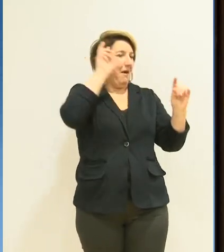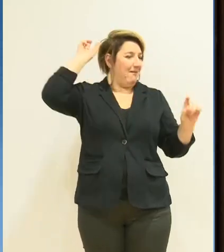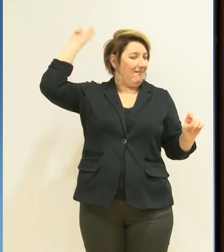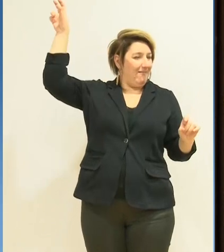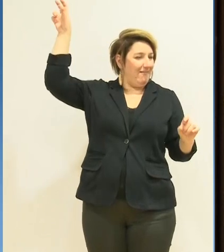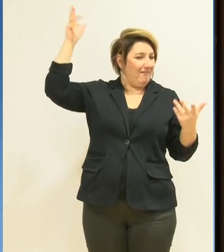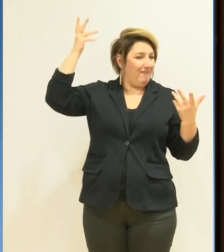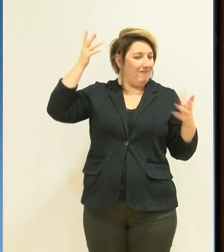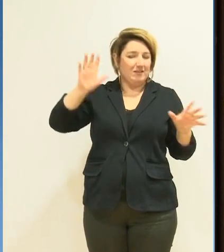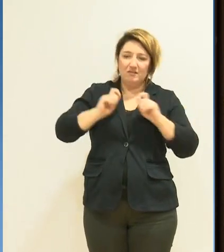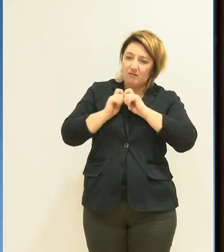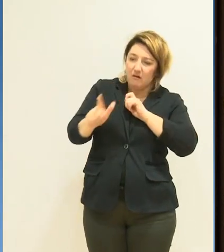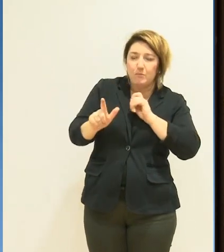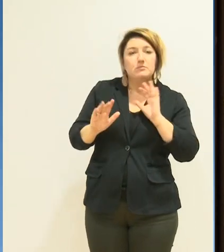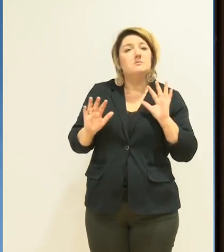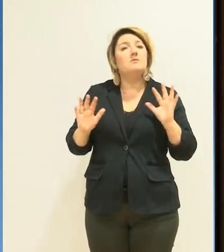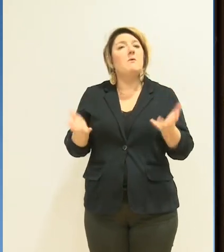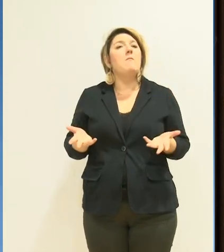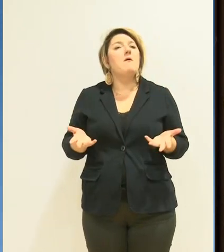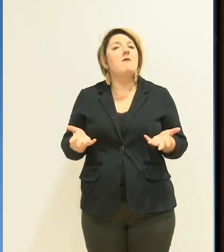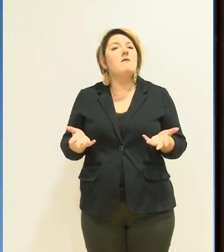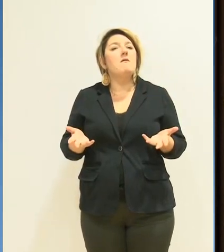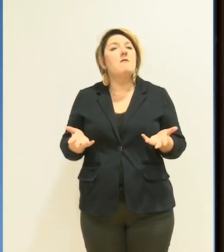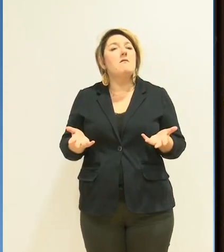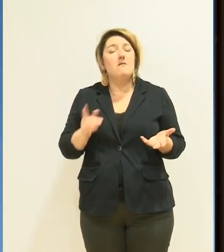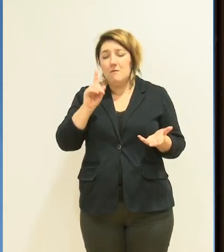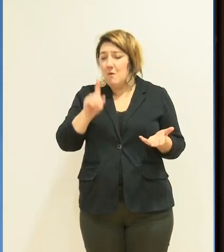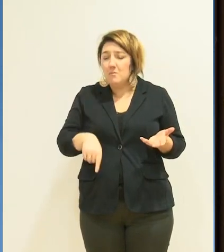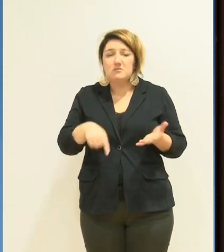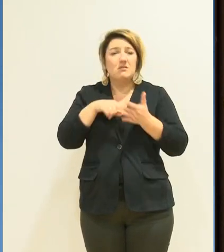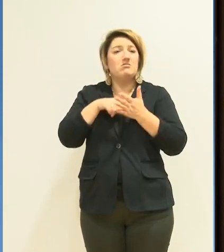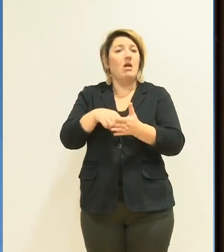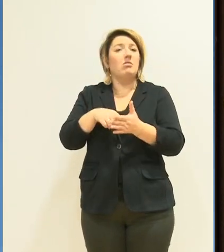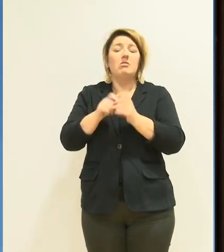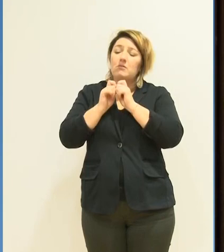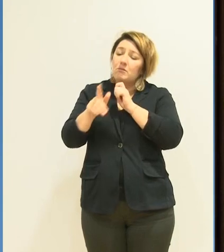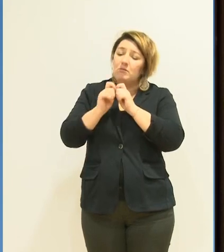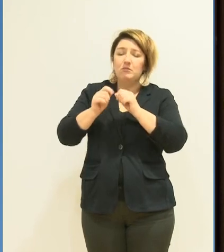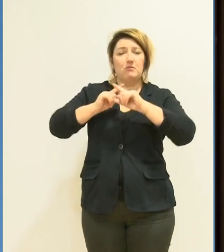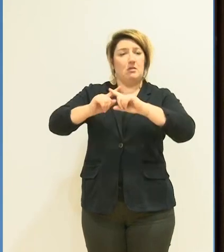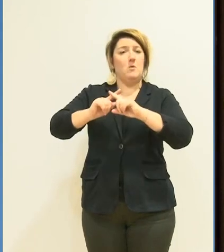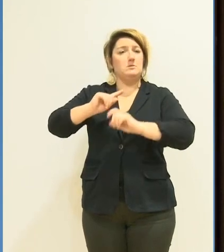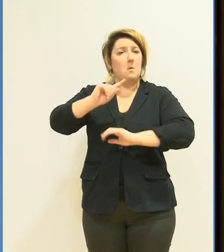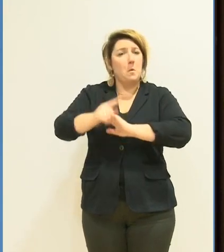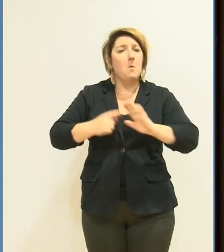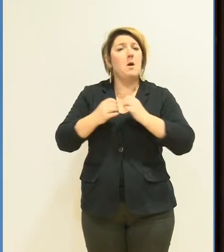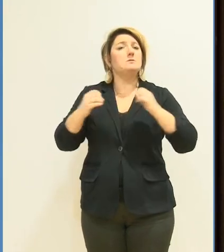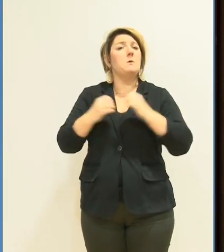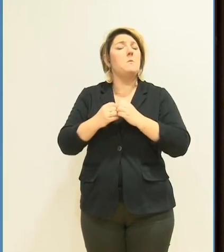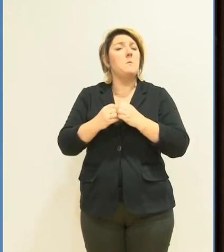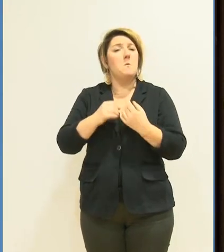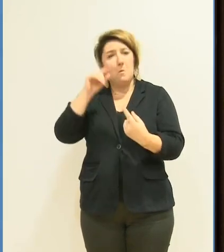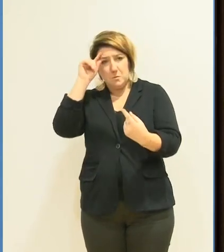rembourser ses emprunts s'il ya un moment on heureux négocie pas notre dette de façon à pouvoir la faire coïncider